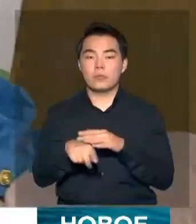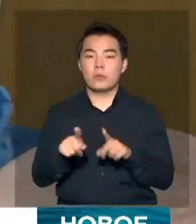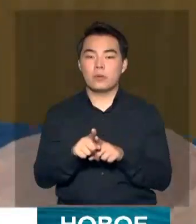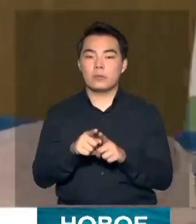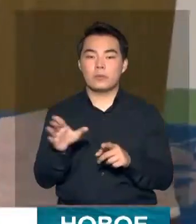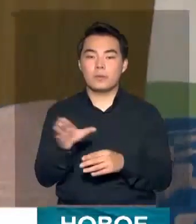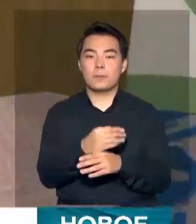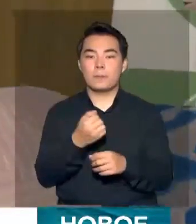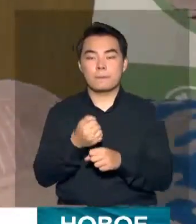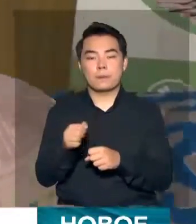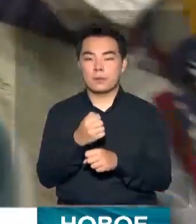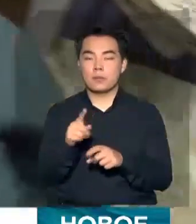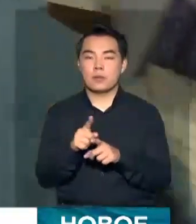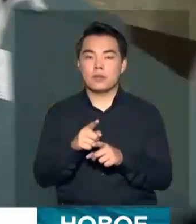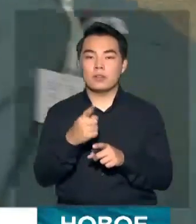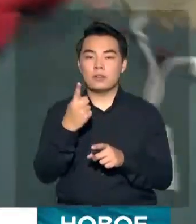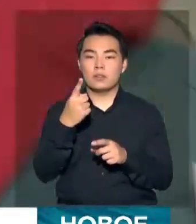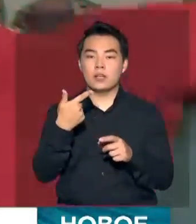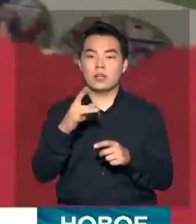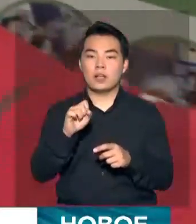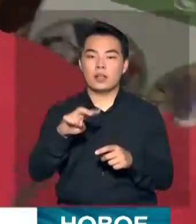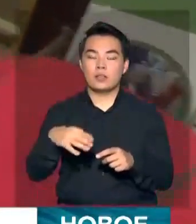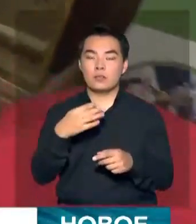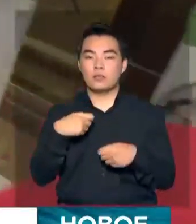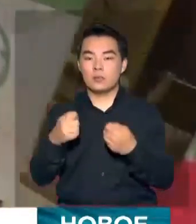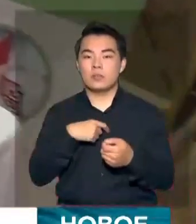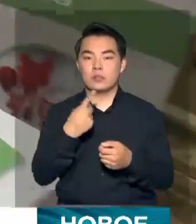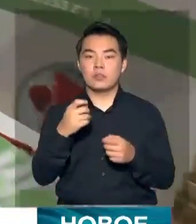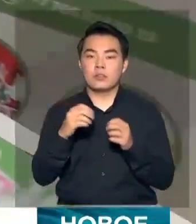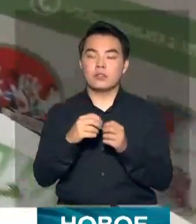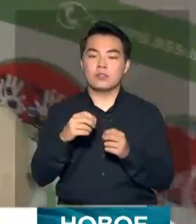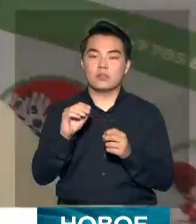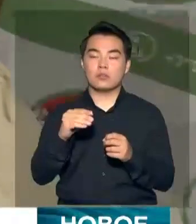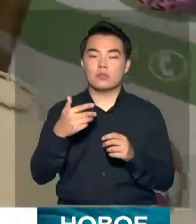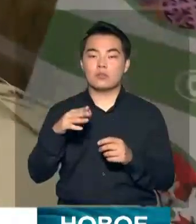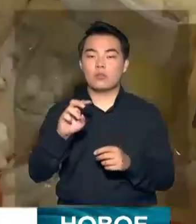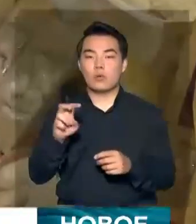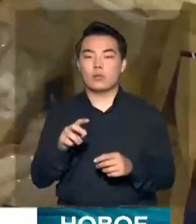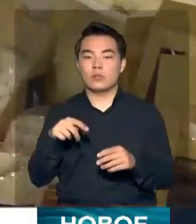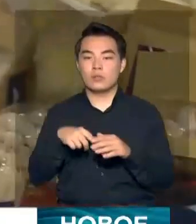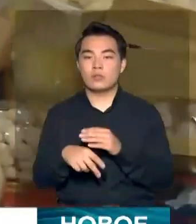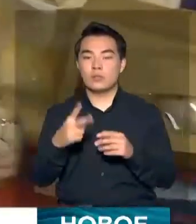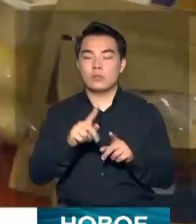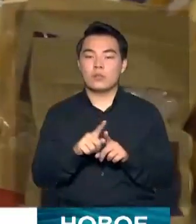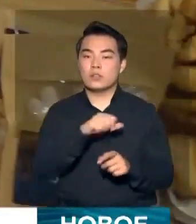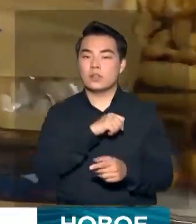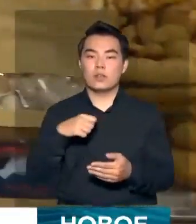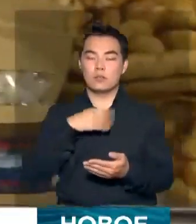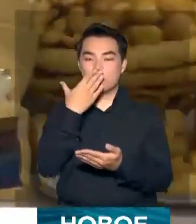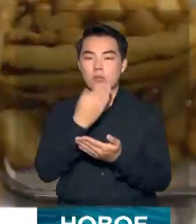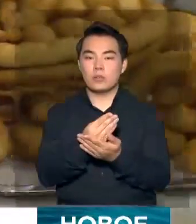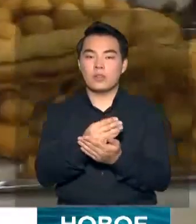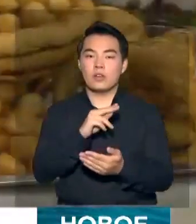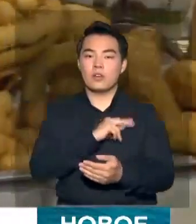получили безвозмездный грант почти на 400 тысяч долларов. По всей стране они открыли десятки малых предприятий и создали